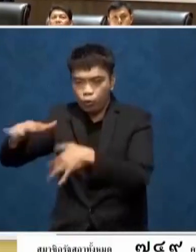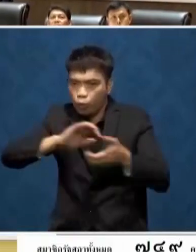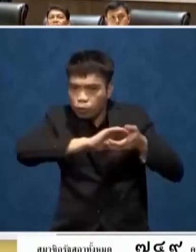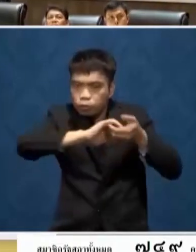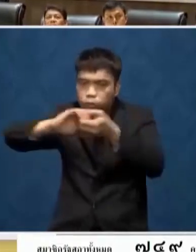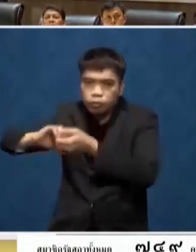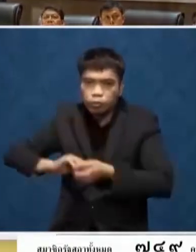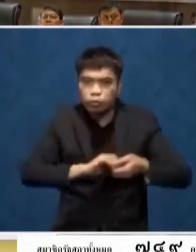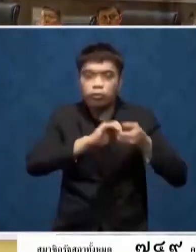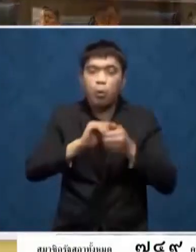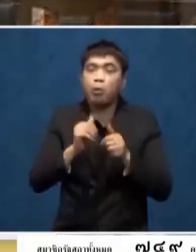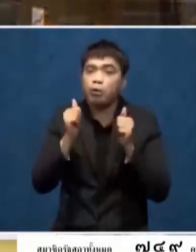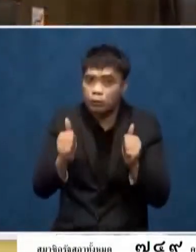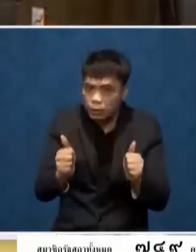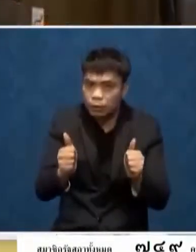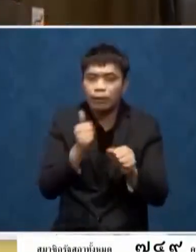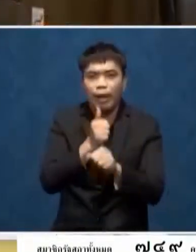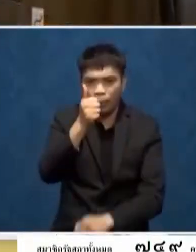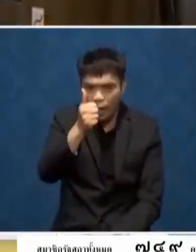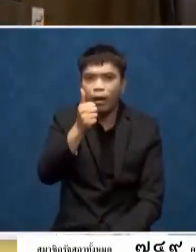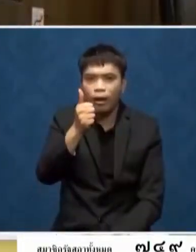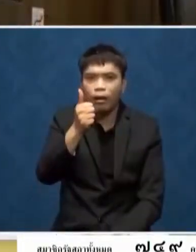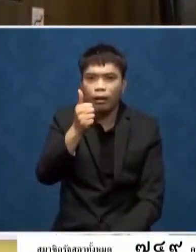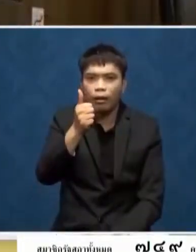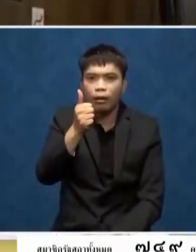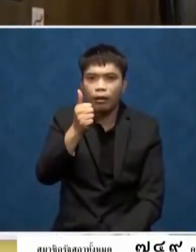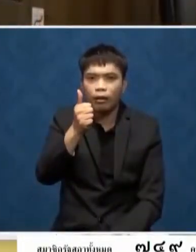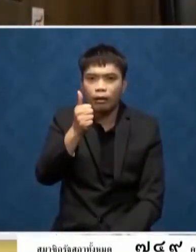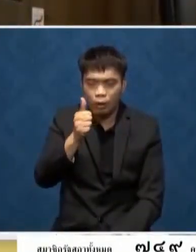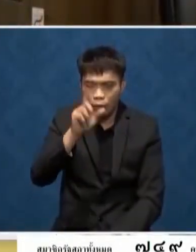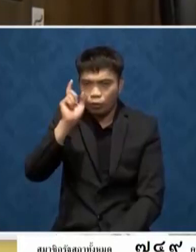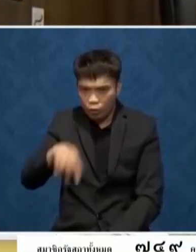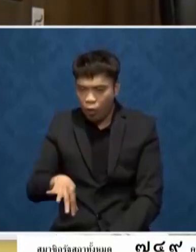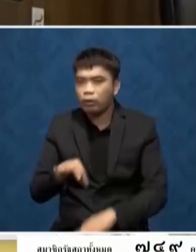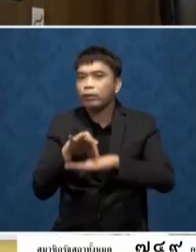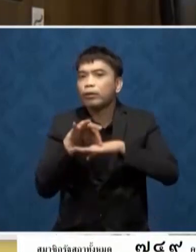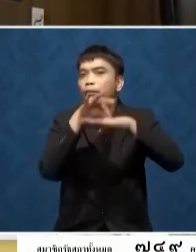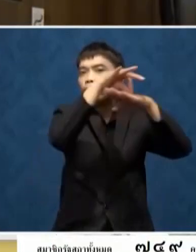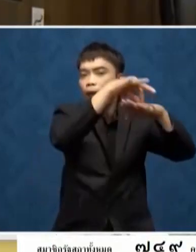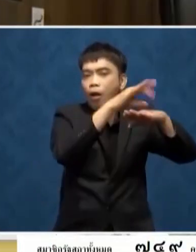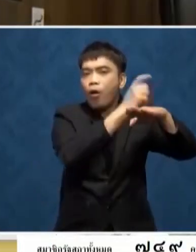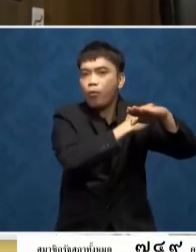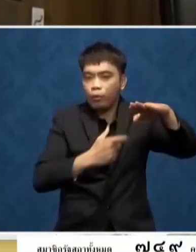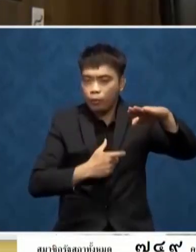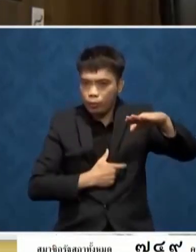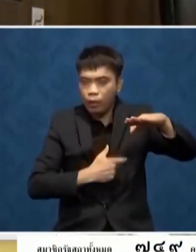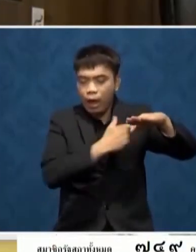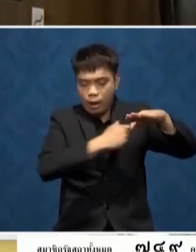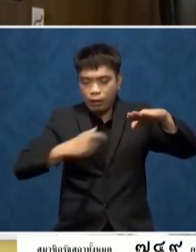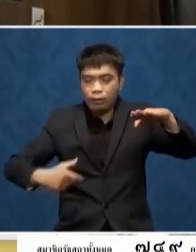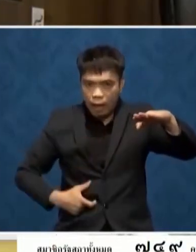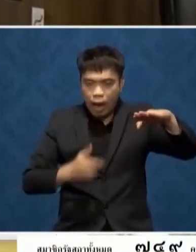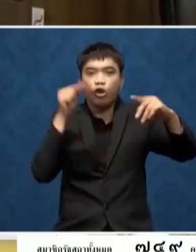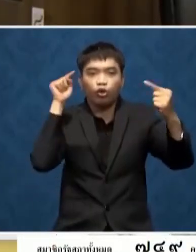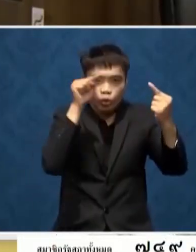ท่ามกลางยุคสมัยที่เปลี่ยนไปจัดวางพระราชฐานะจัดวางพระราชอำนาจให้เหมาะสมสอดคล้อง